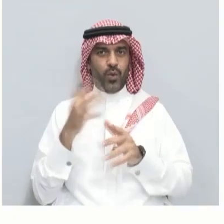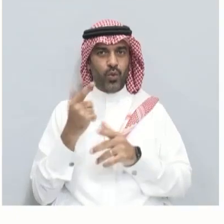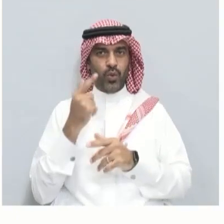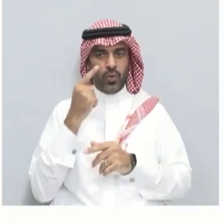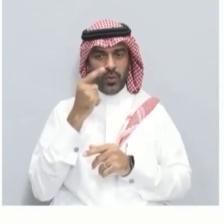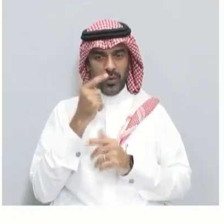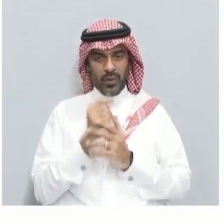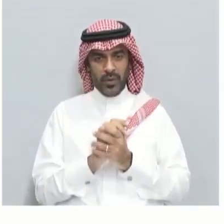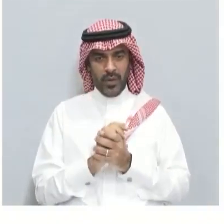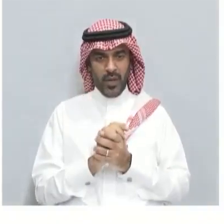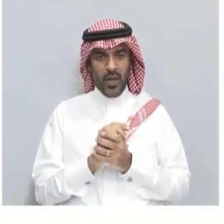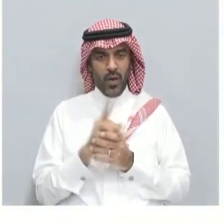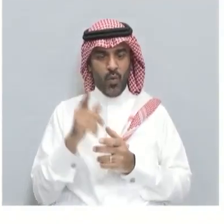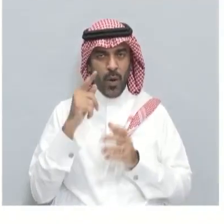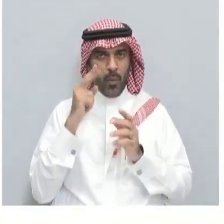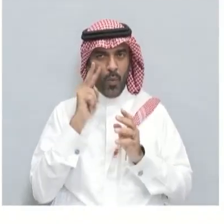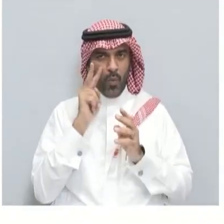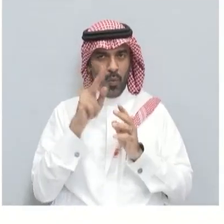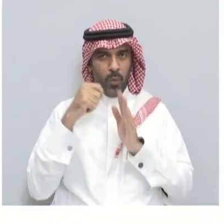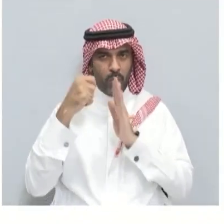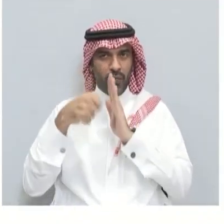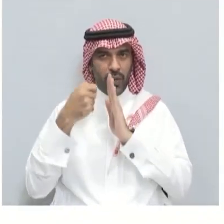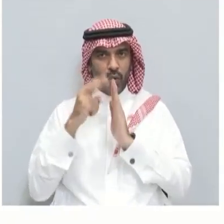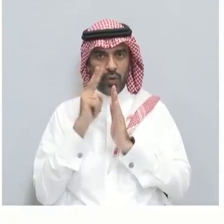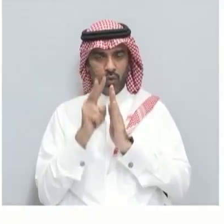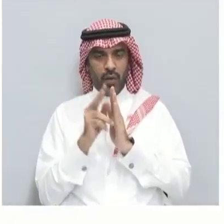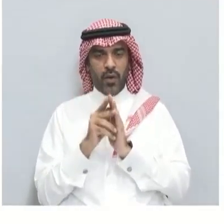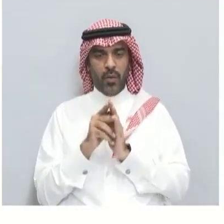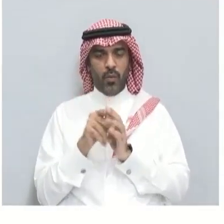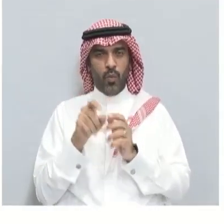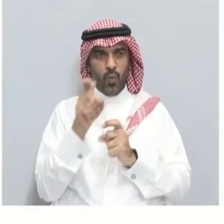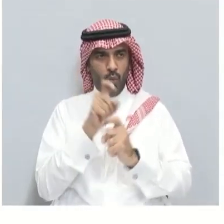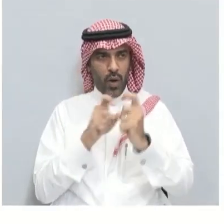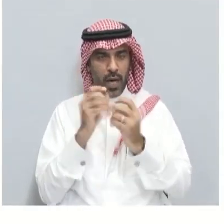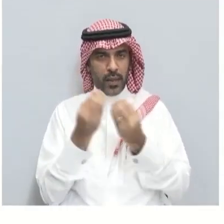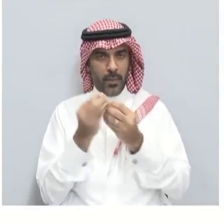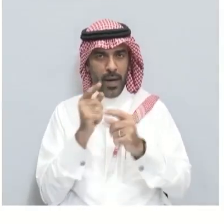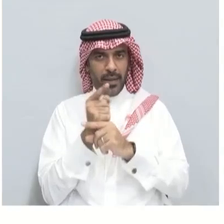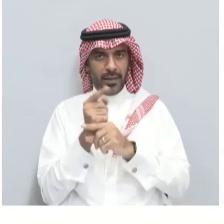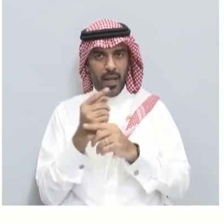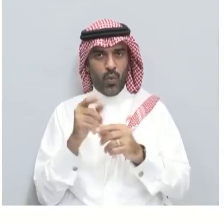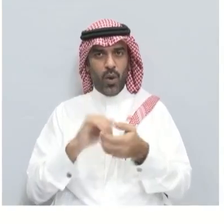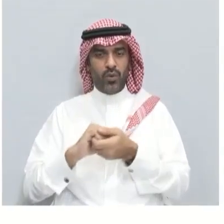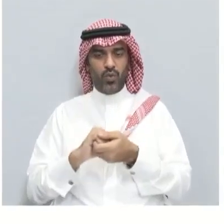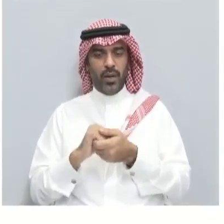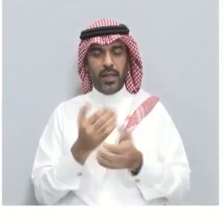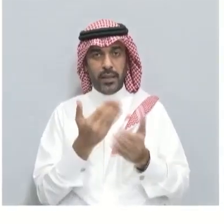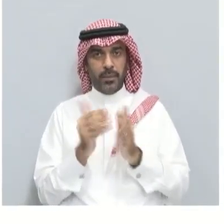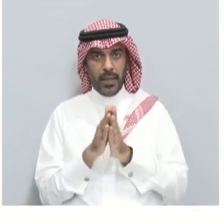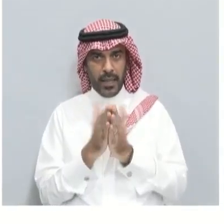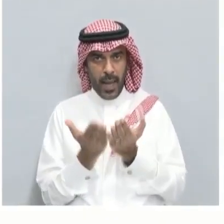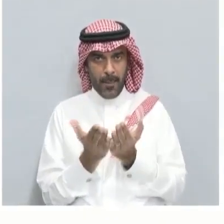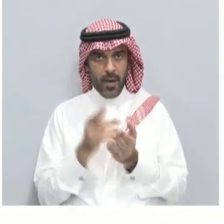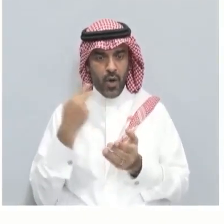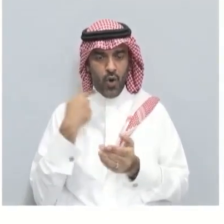التحفيز والتلخيص متابعه فيديوهات مناقشه مع المعلم والزملاء احضار كتاب العلوم ودفتر العلوم